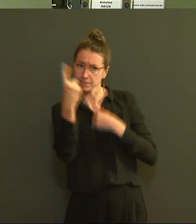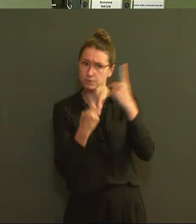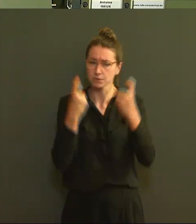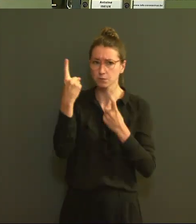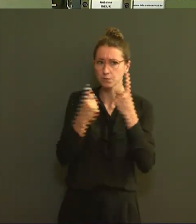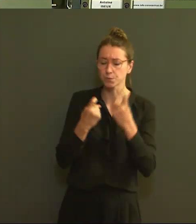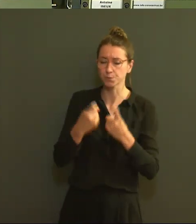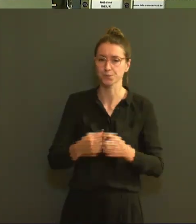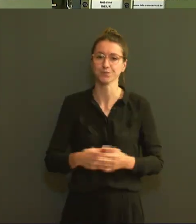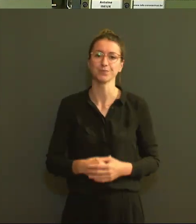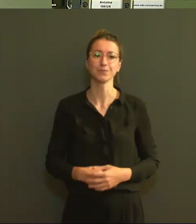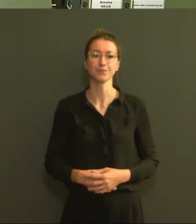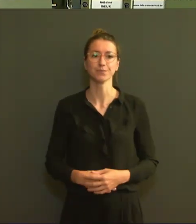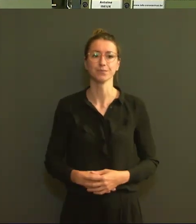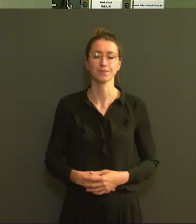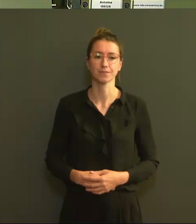experts.